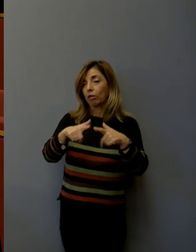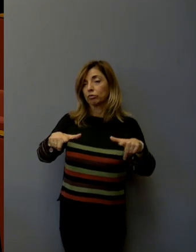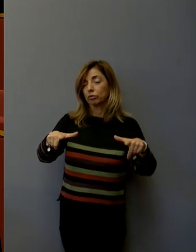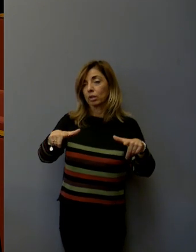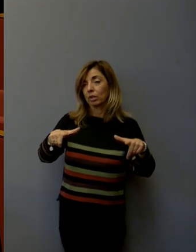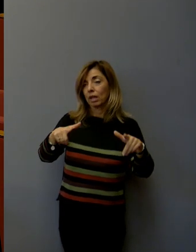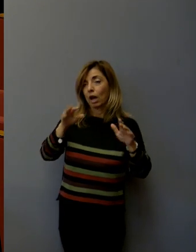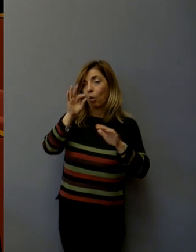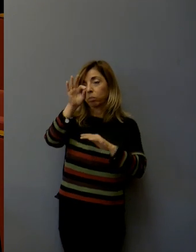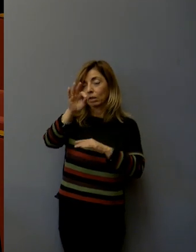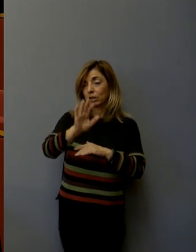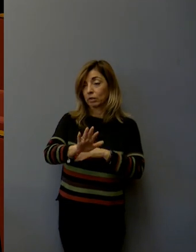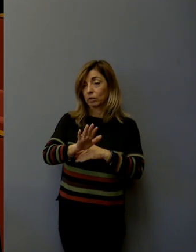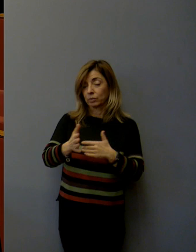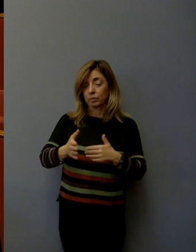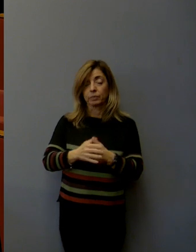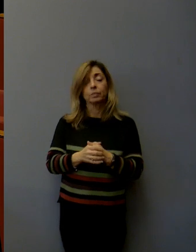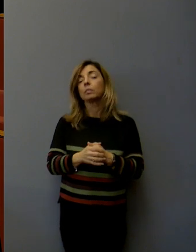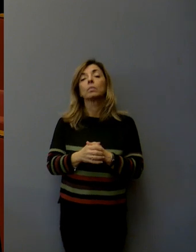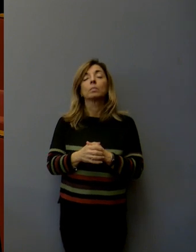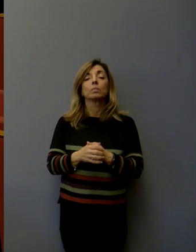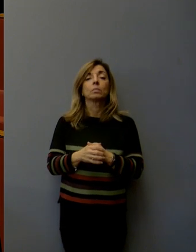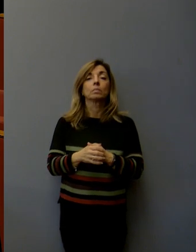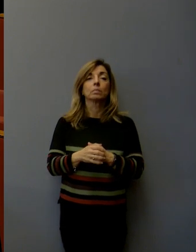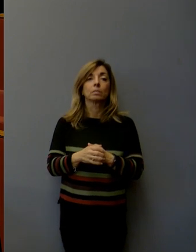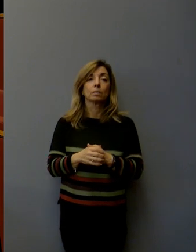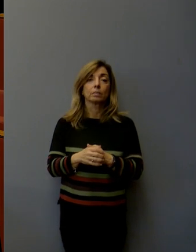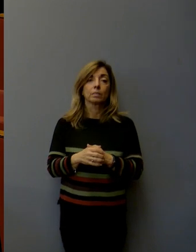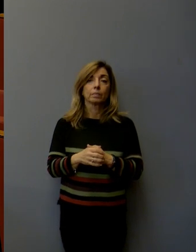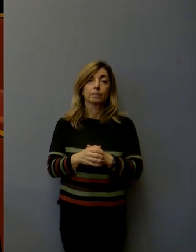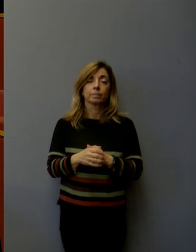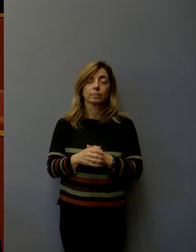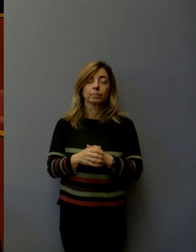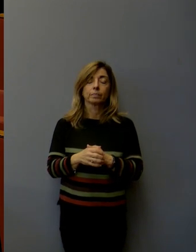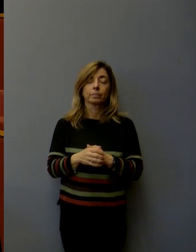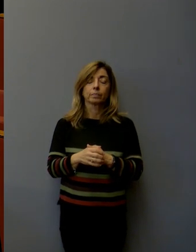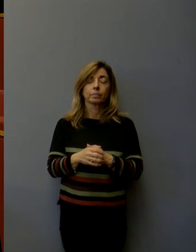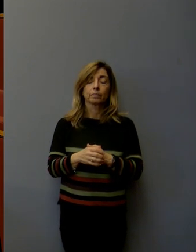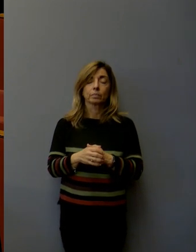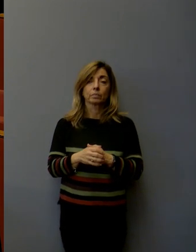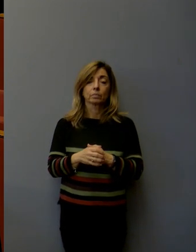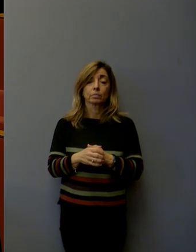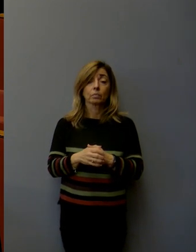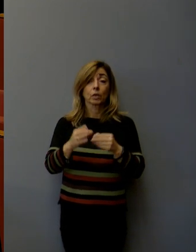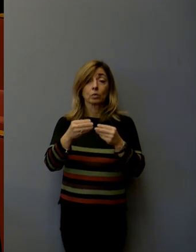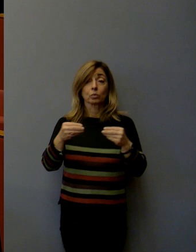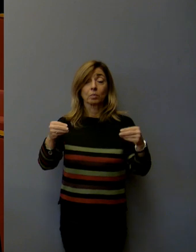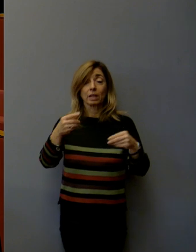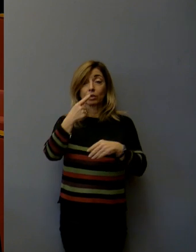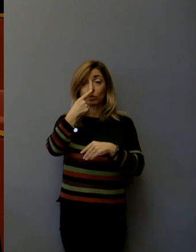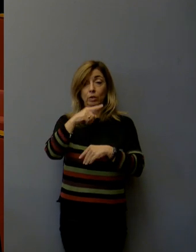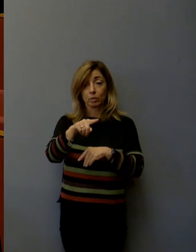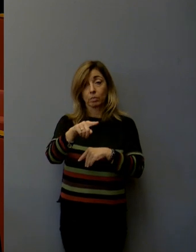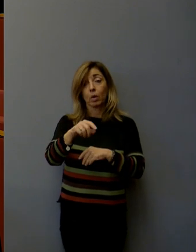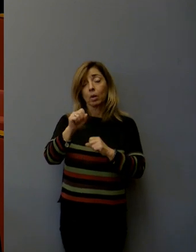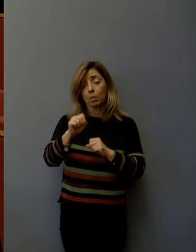e questo tipo di strumento lo dico perché diciamo ho da anni seguo alcuni percorsi